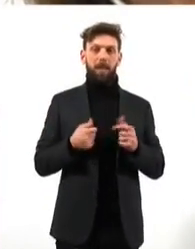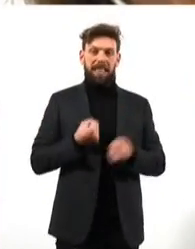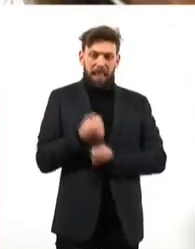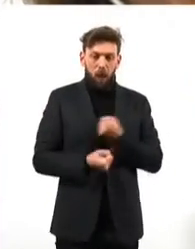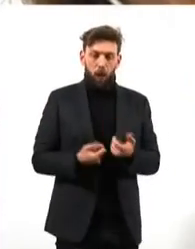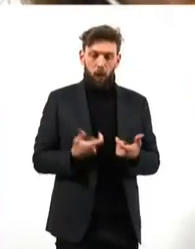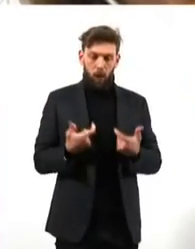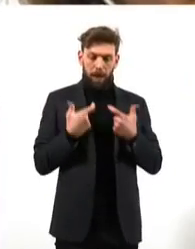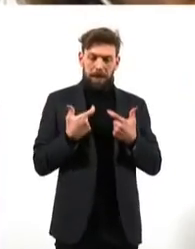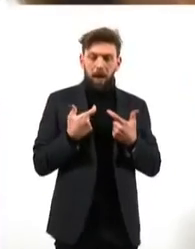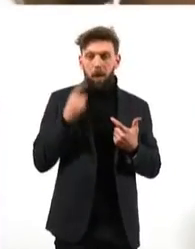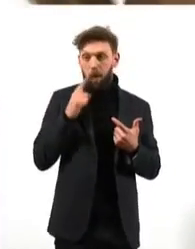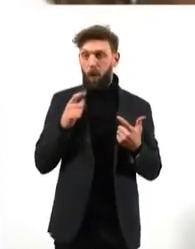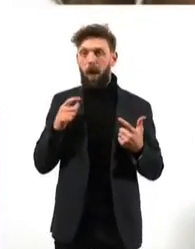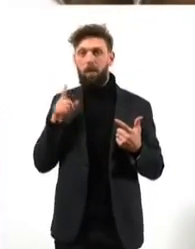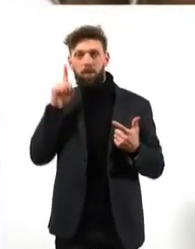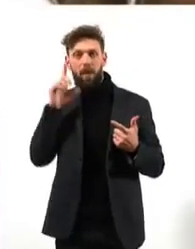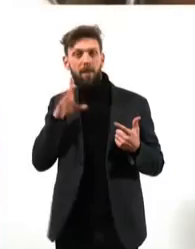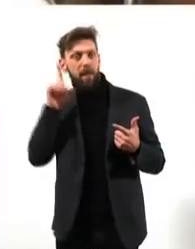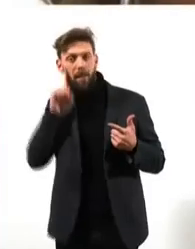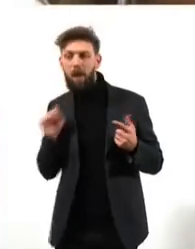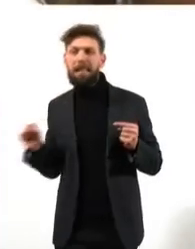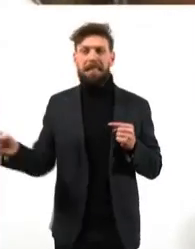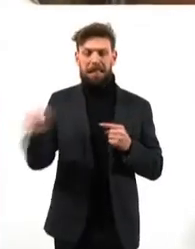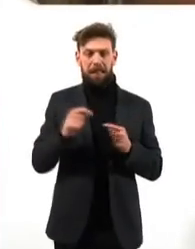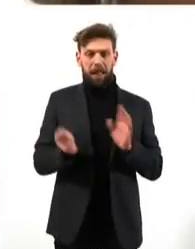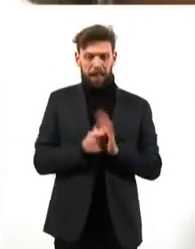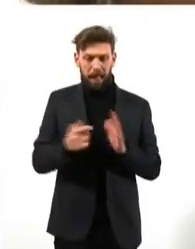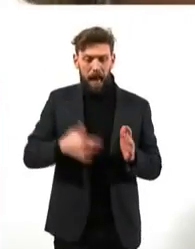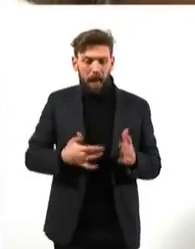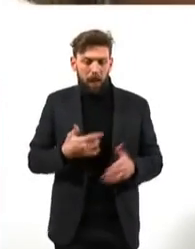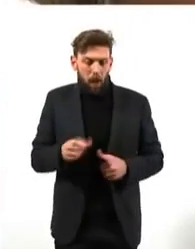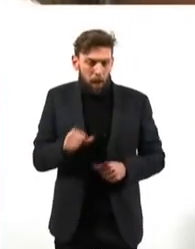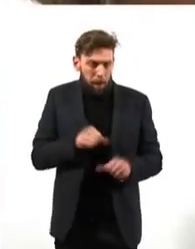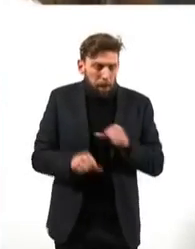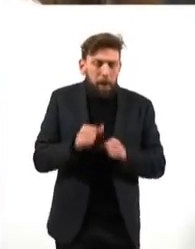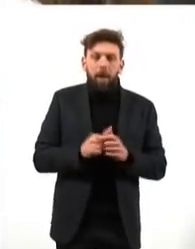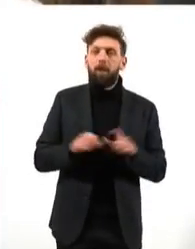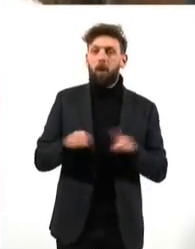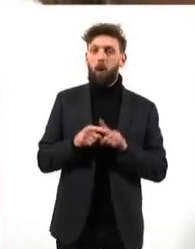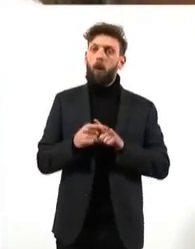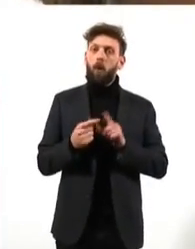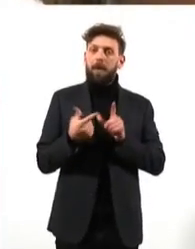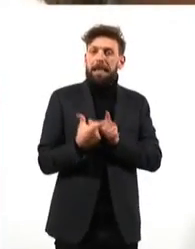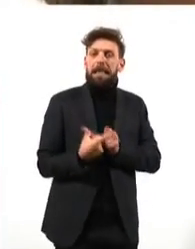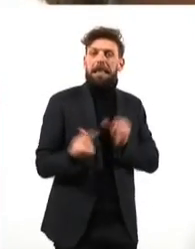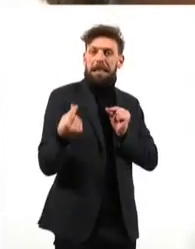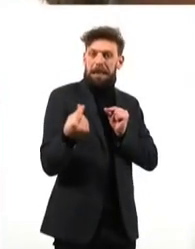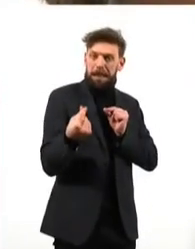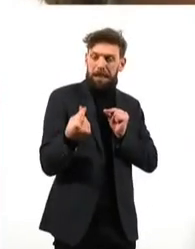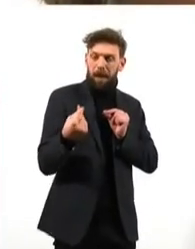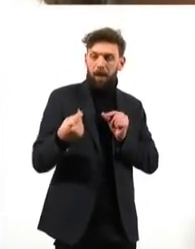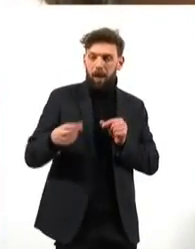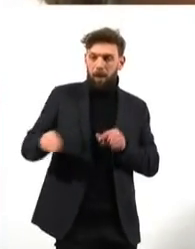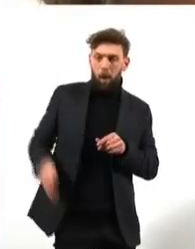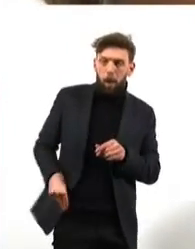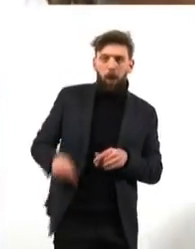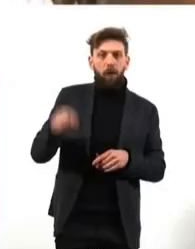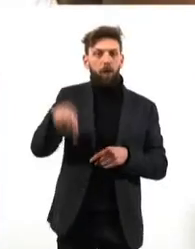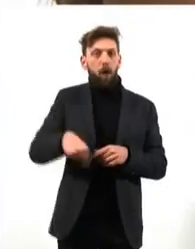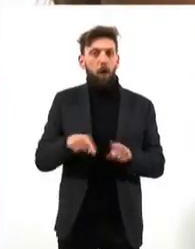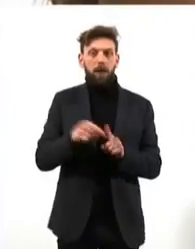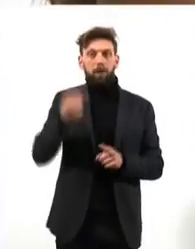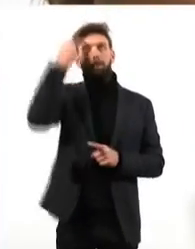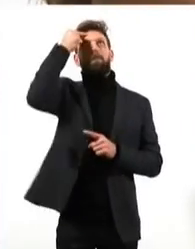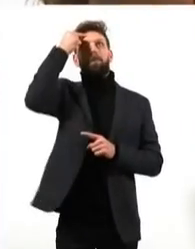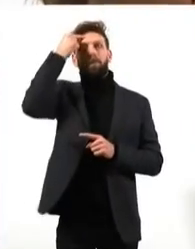pendant leurs règles, ont mal. C'est aussi le fait d'avoir des protections hygiéniques. et aussi d'y penser. Et il faut savoir que moi, on